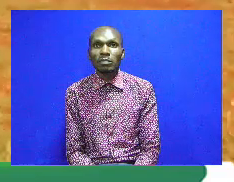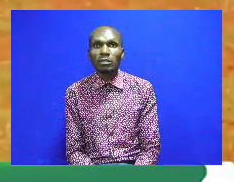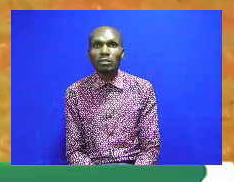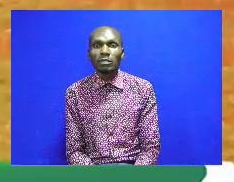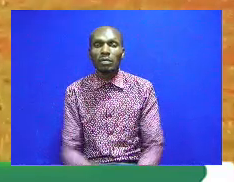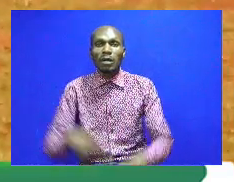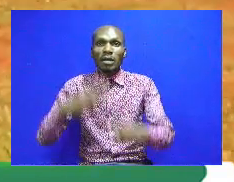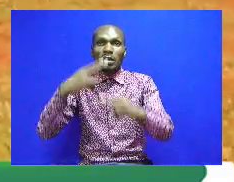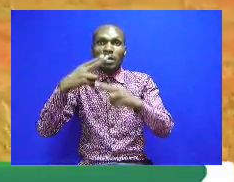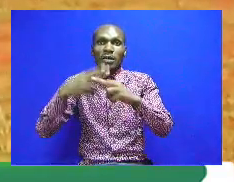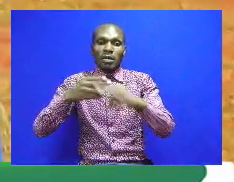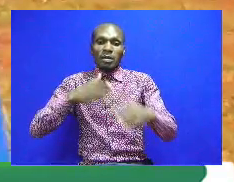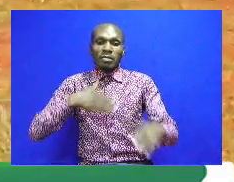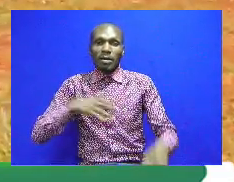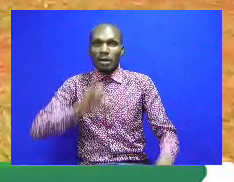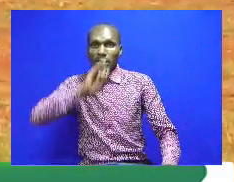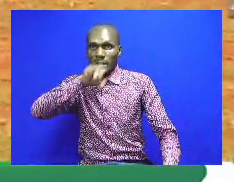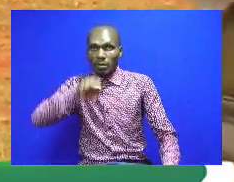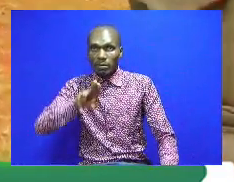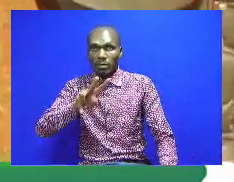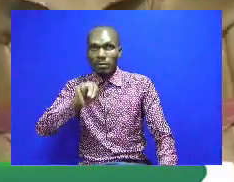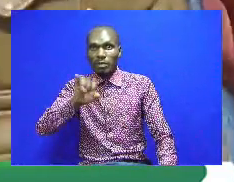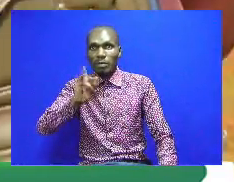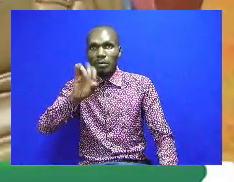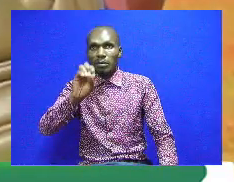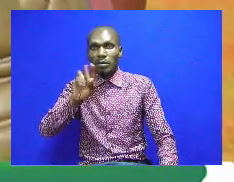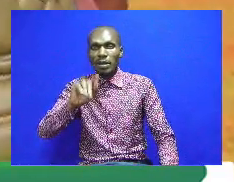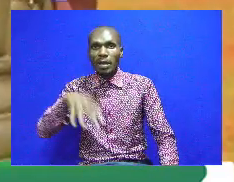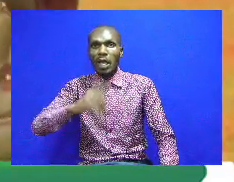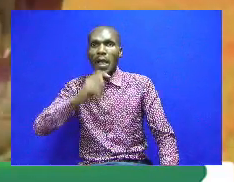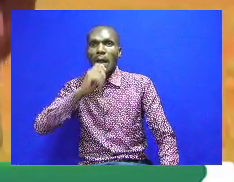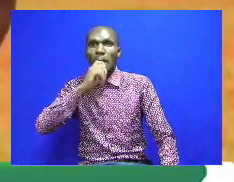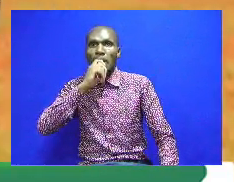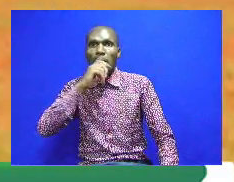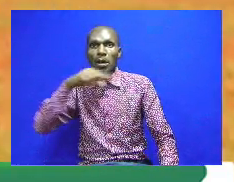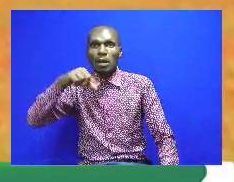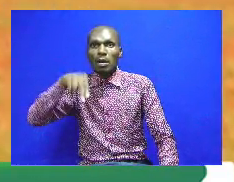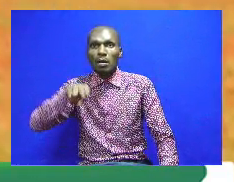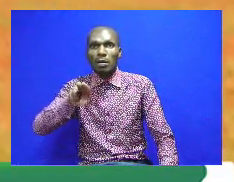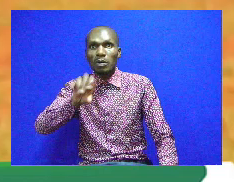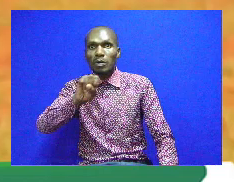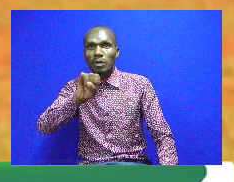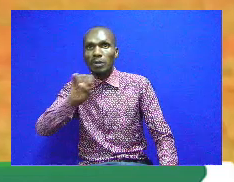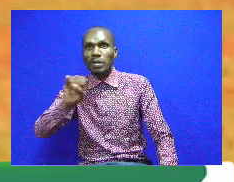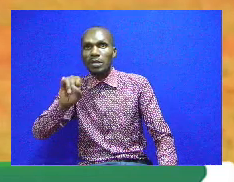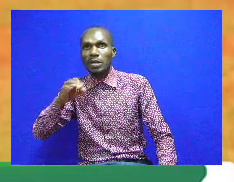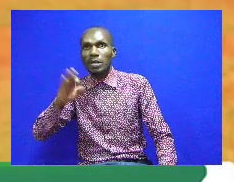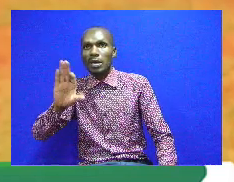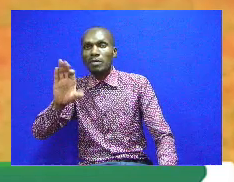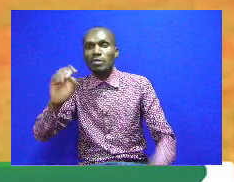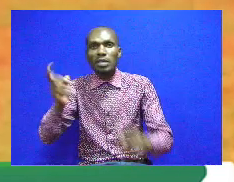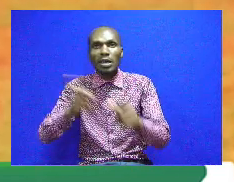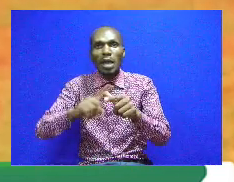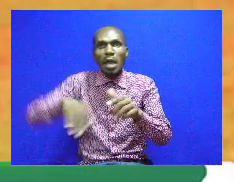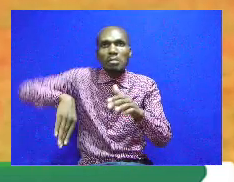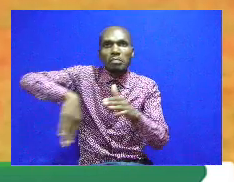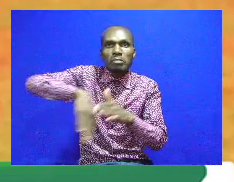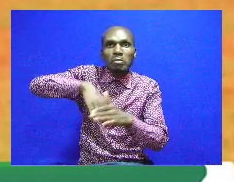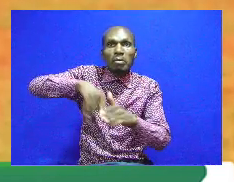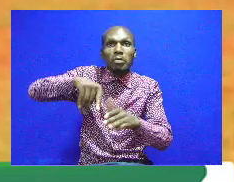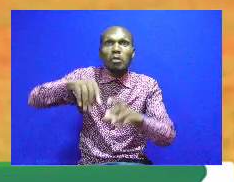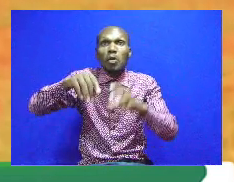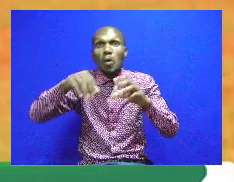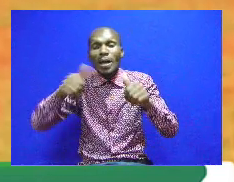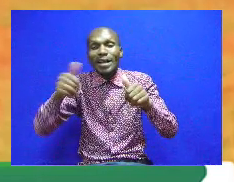Majina naitwa Kasim Junior, mimi ndio coach wa Gusii FC. Mechi leo imekuwa mechi safi sana.